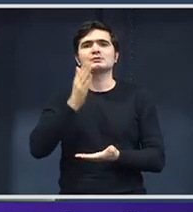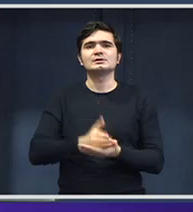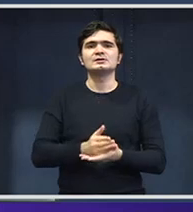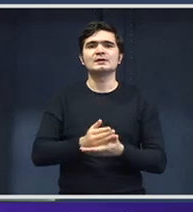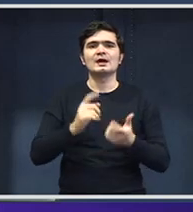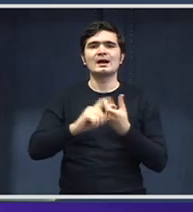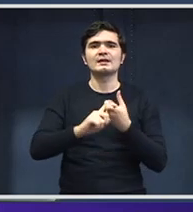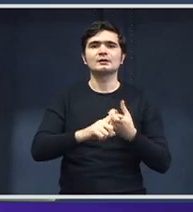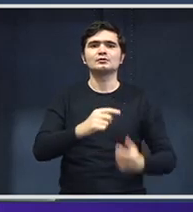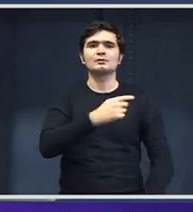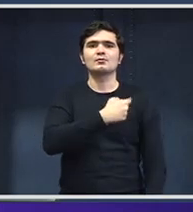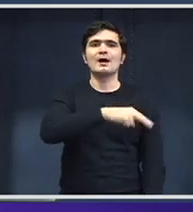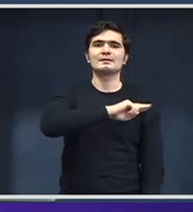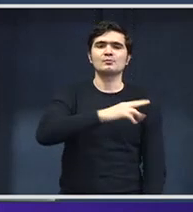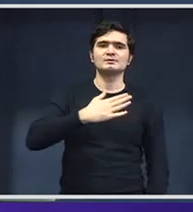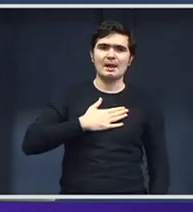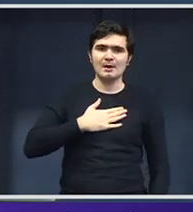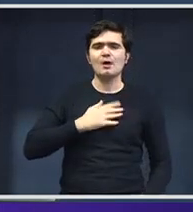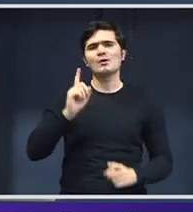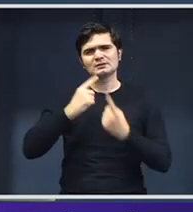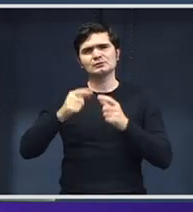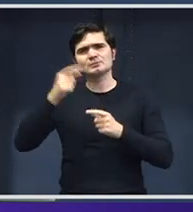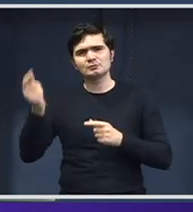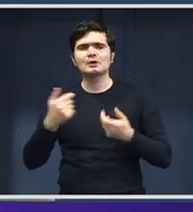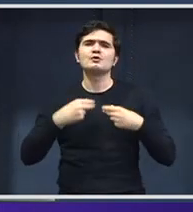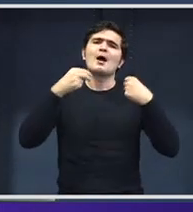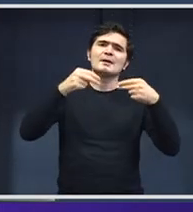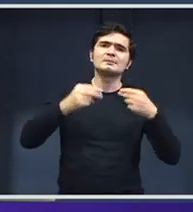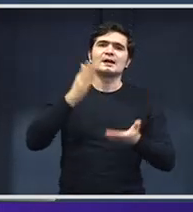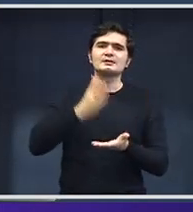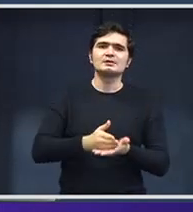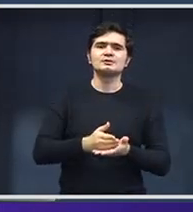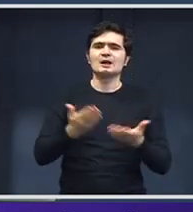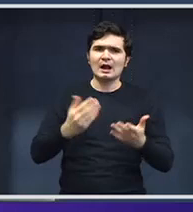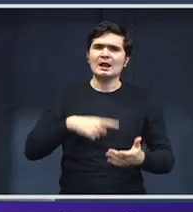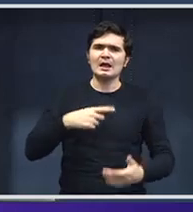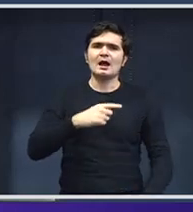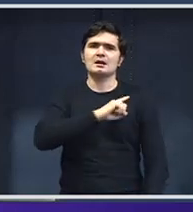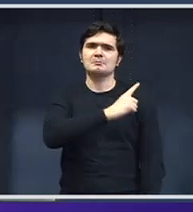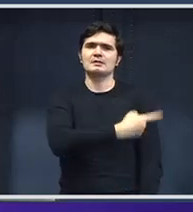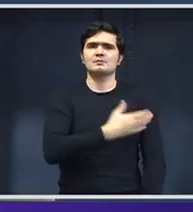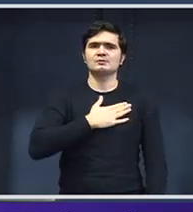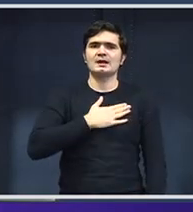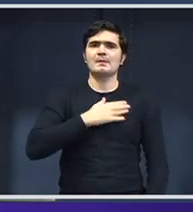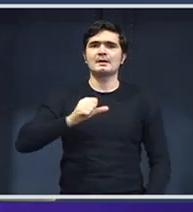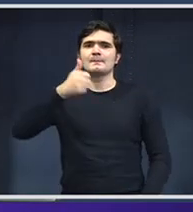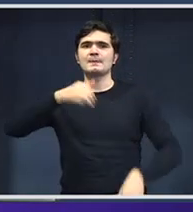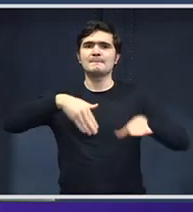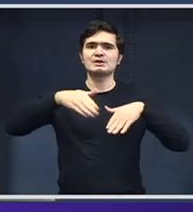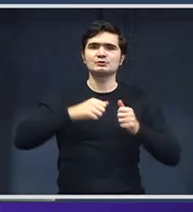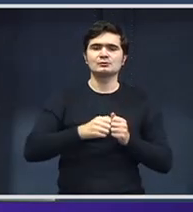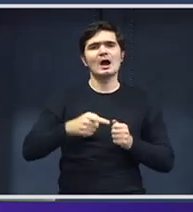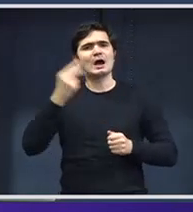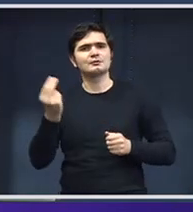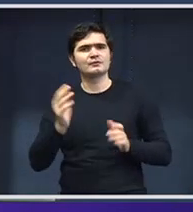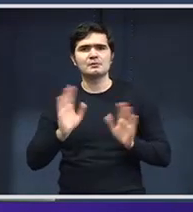mele. Vom discuta despre cealaltă dacă se discută, dar eu am explicat decizia, era în atribuțiile prim-ministrului, altceva